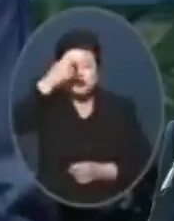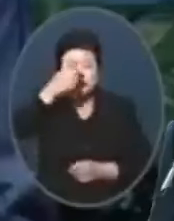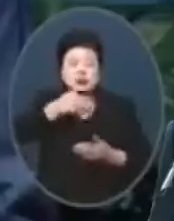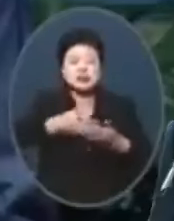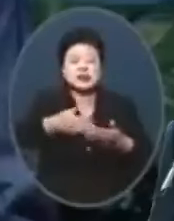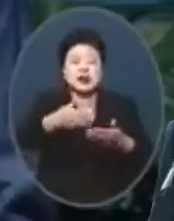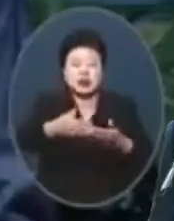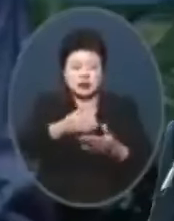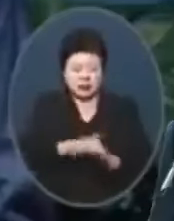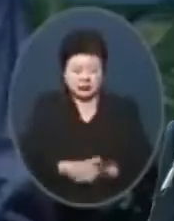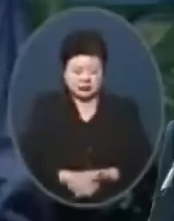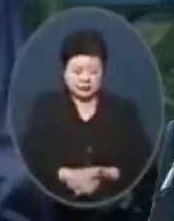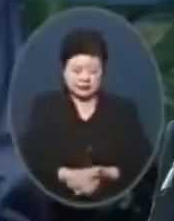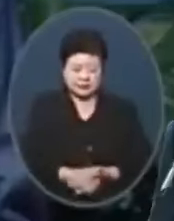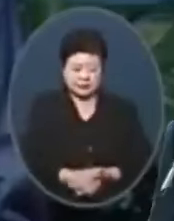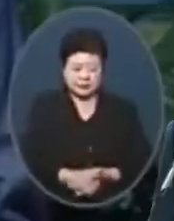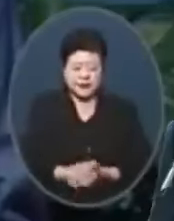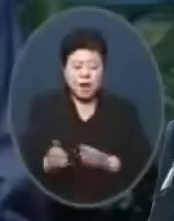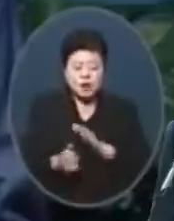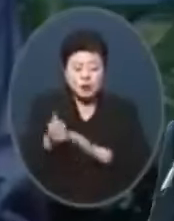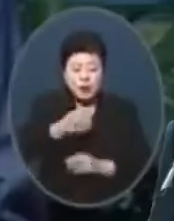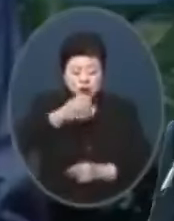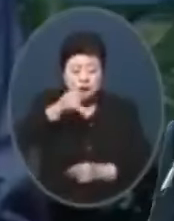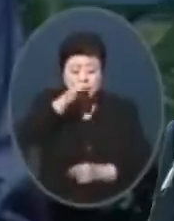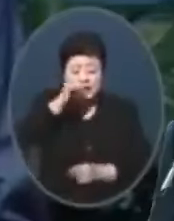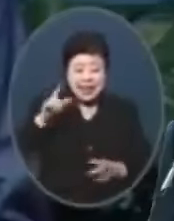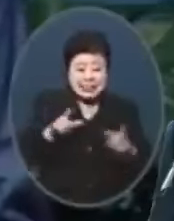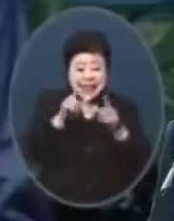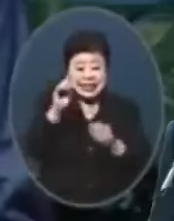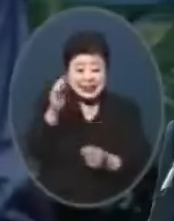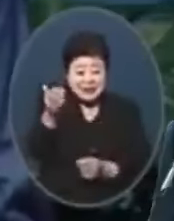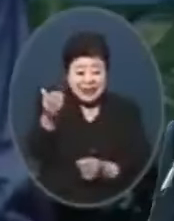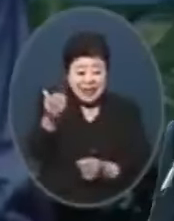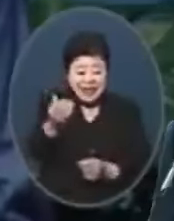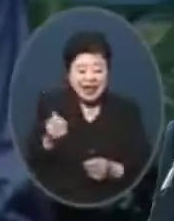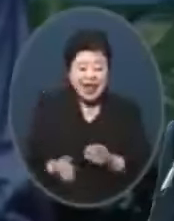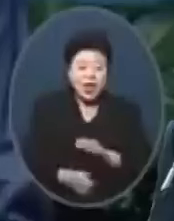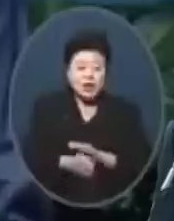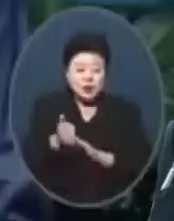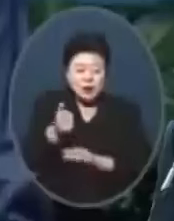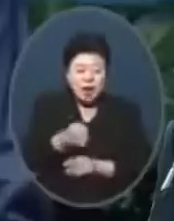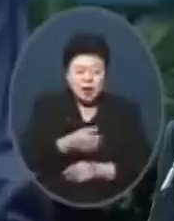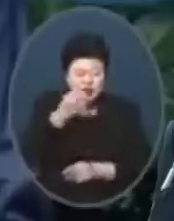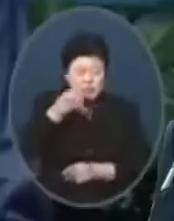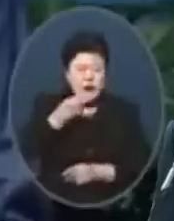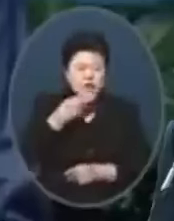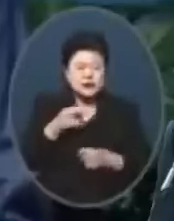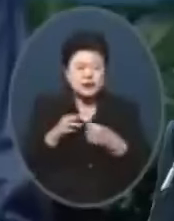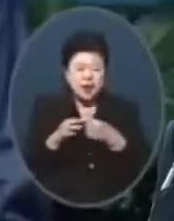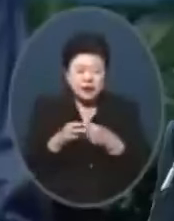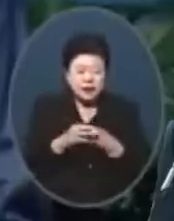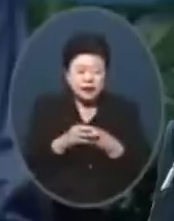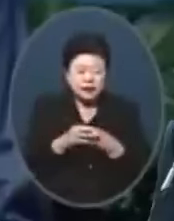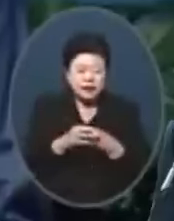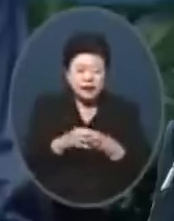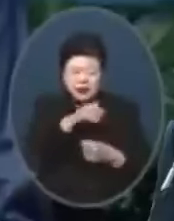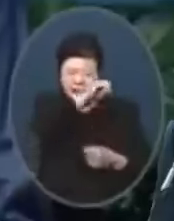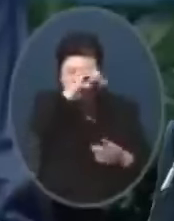우리는 소망과 꿈이 있어야 삽니다. 소망과 꿈이 없으면